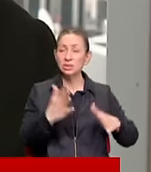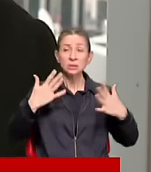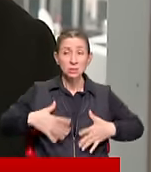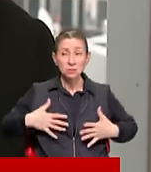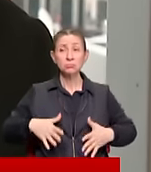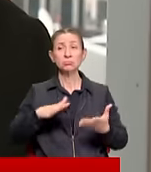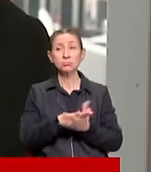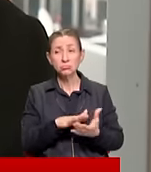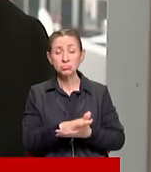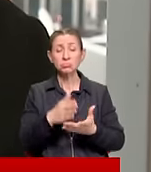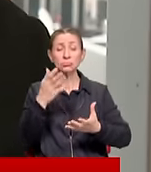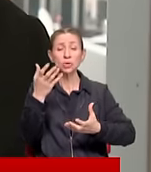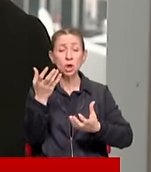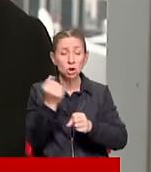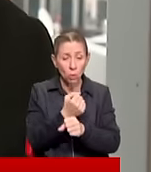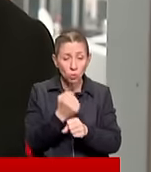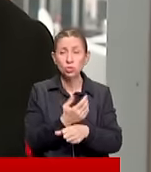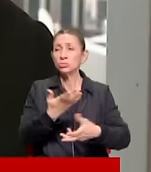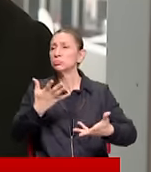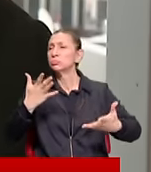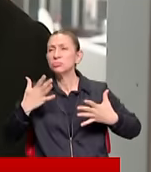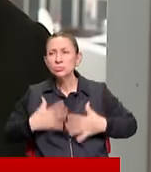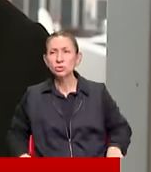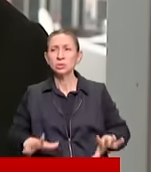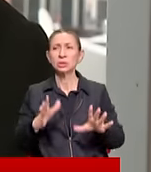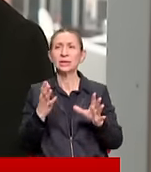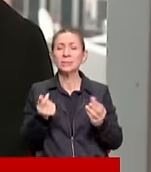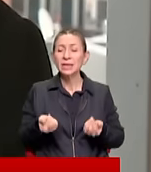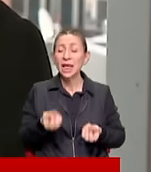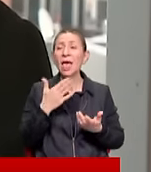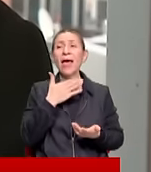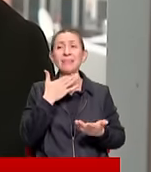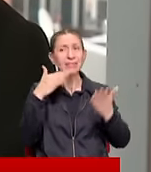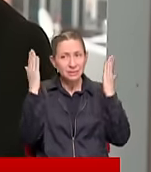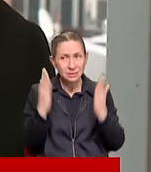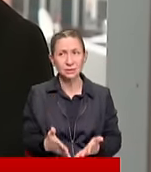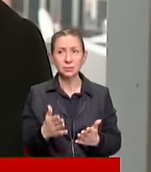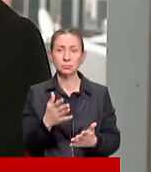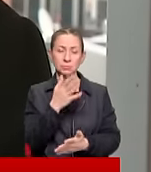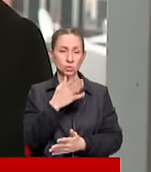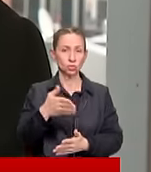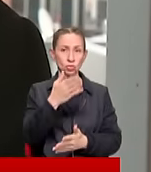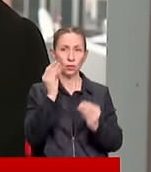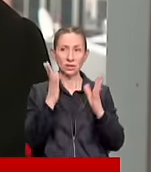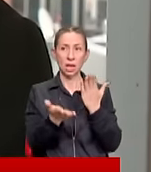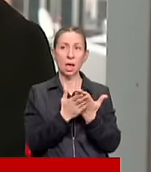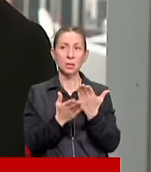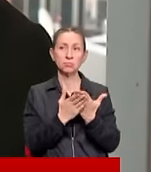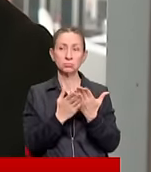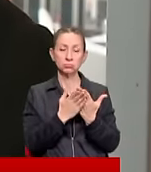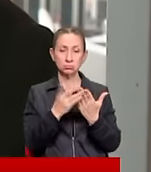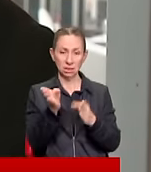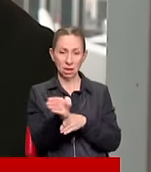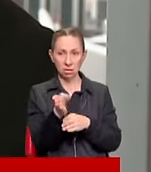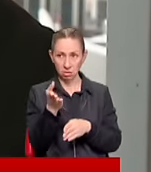giyiminden tutun da yakıt yakacağına kadar yetiştiremediği yerde etine kadar biliyorsunuz birçok yardımın verildiği bir